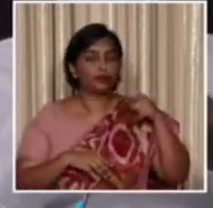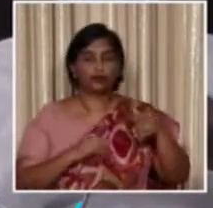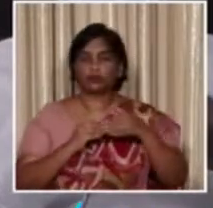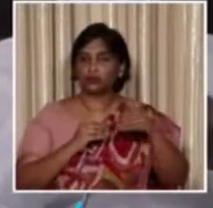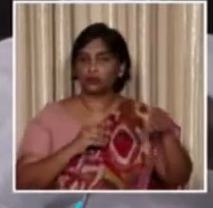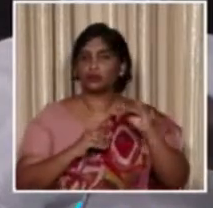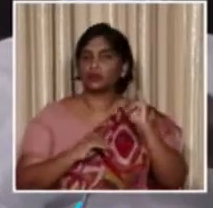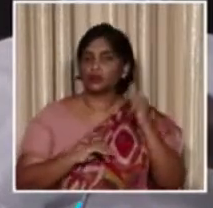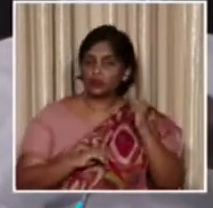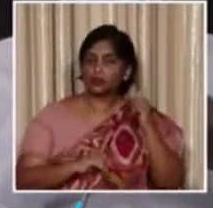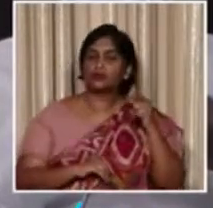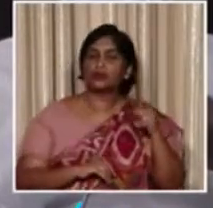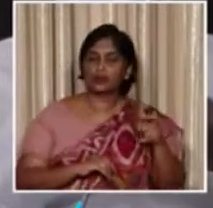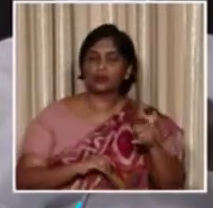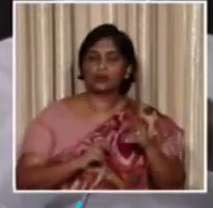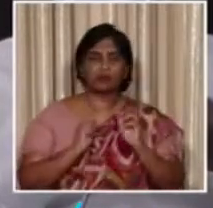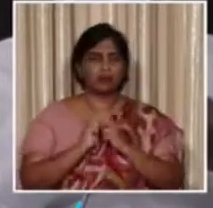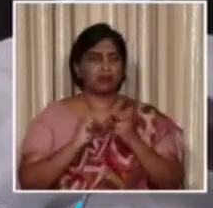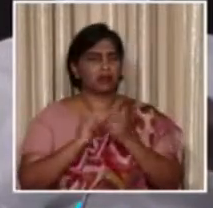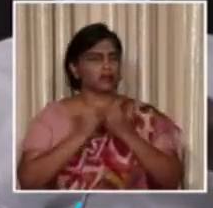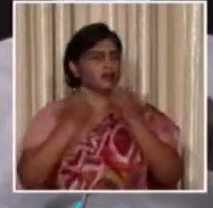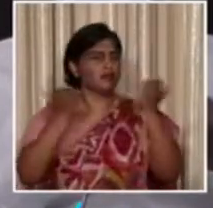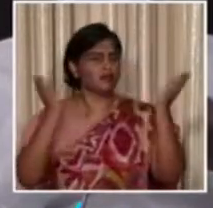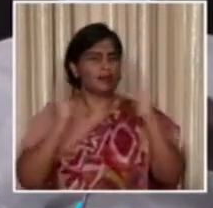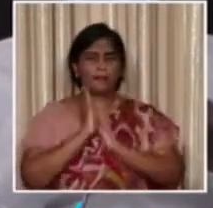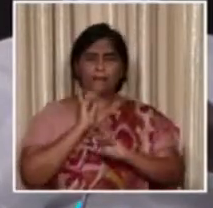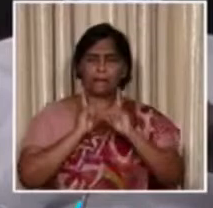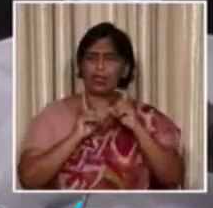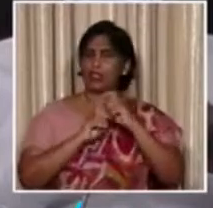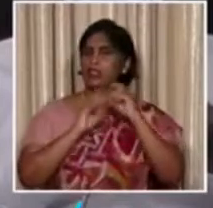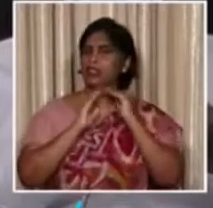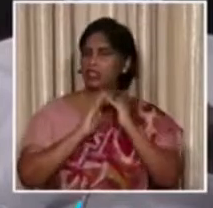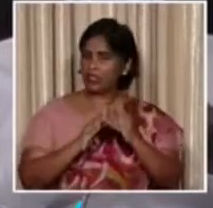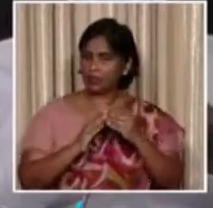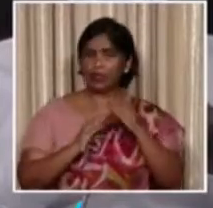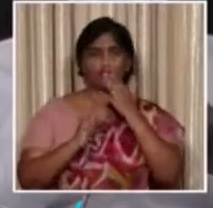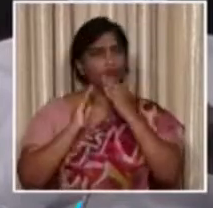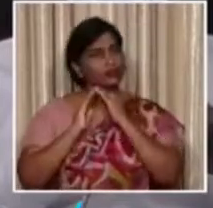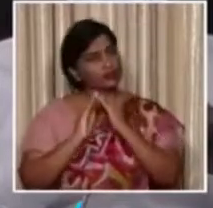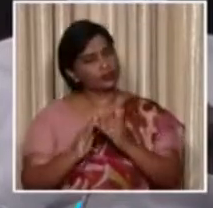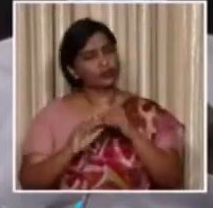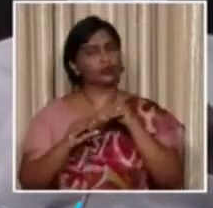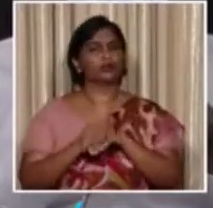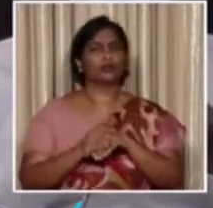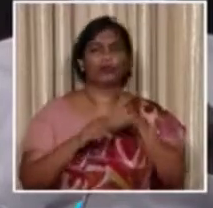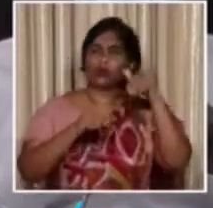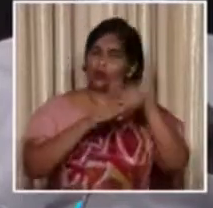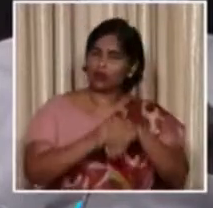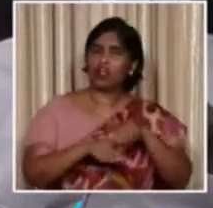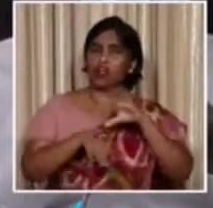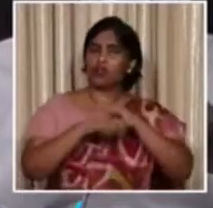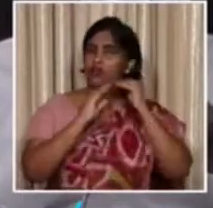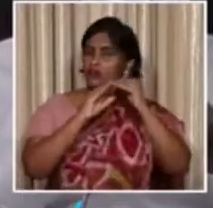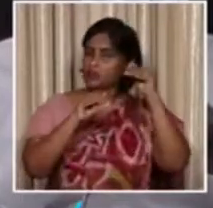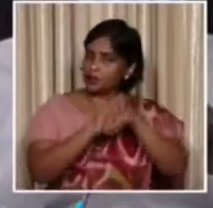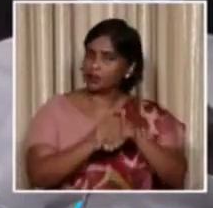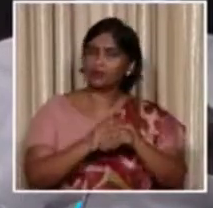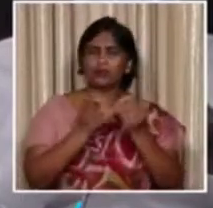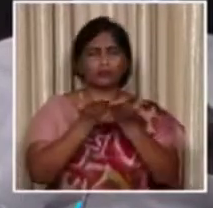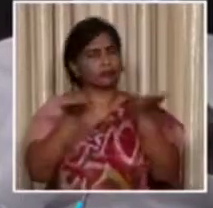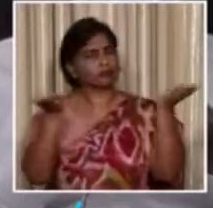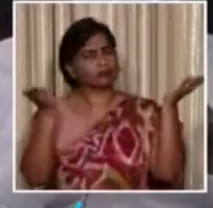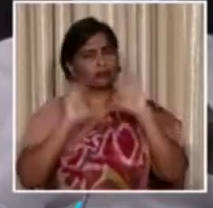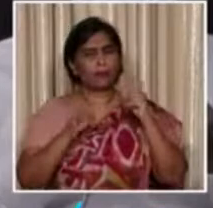තිබෙන යම්ම ඒ මොකද අර්බුද හැමතැනම අමාත්‍යාංශ දෙපාර්තමේන්තු පාසලක් ගත්තොත් පාසල ඇතුලේ රෝහල් ඇතුලේ